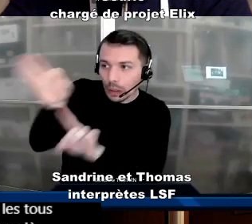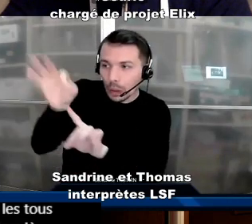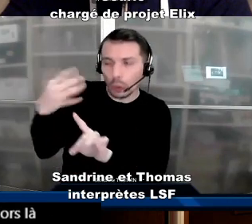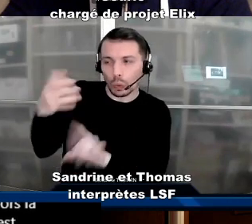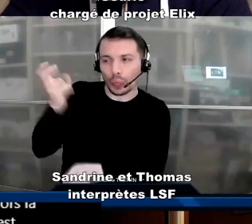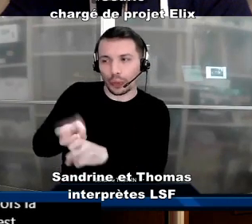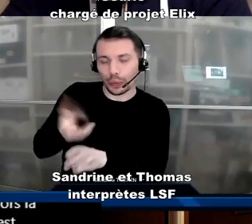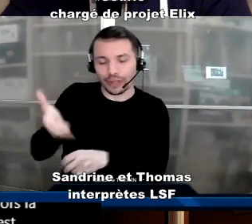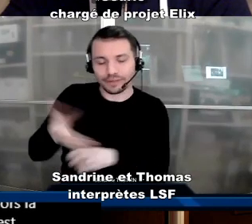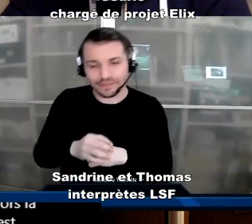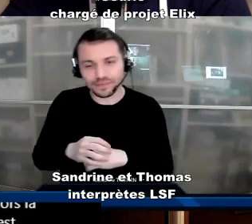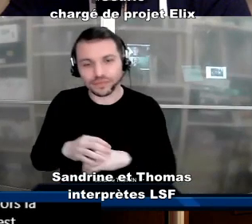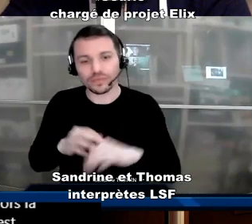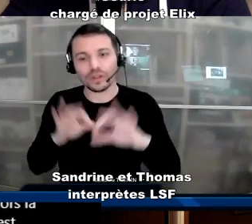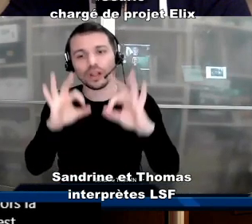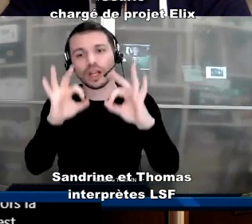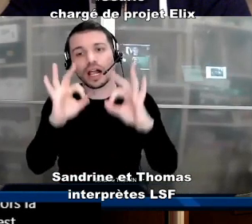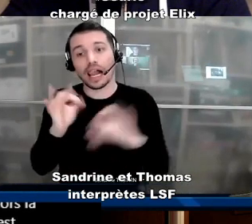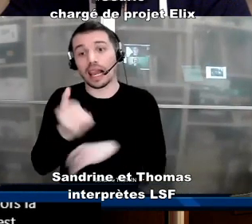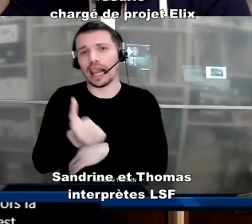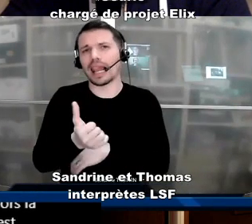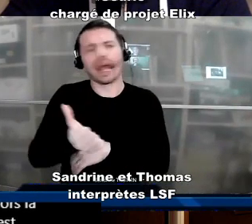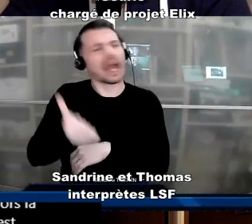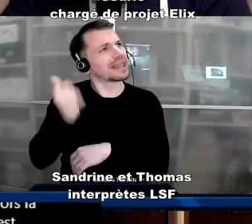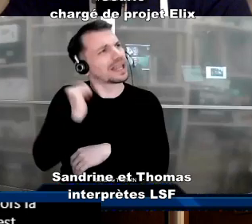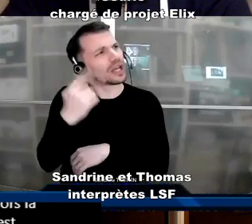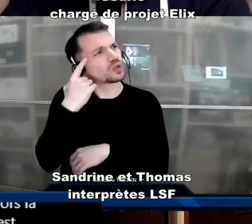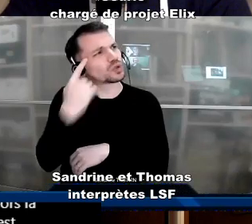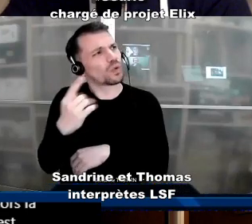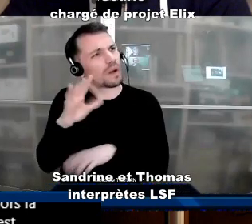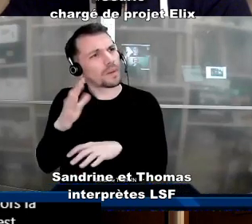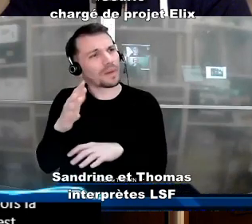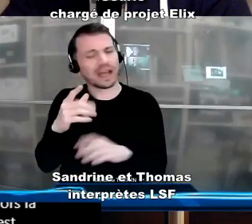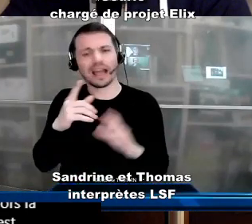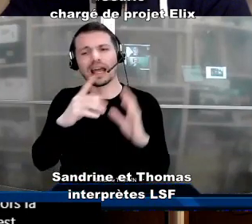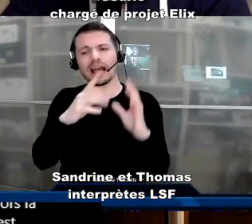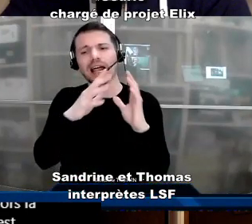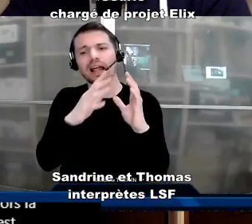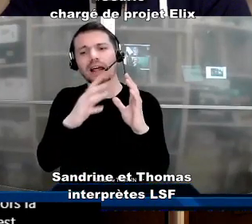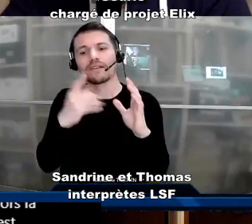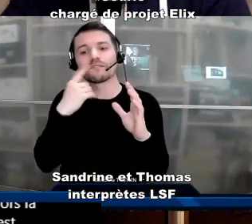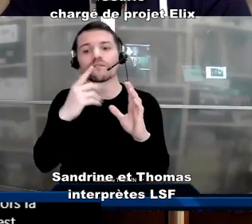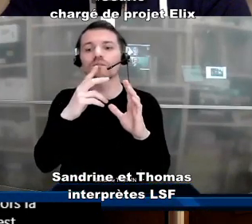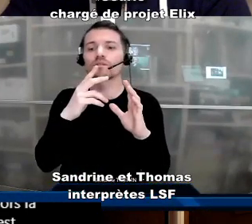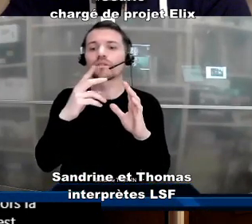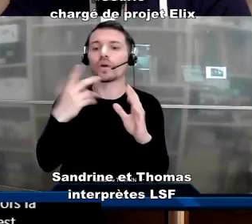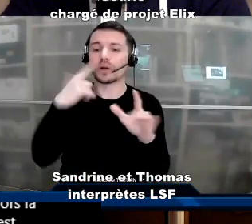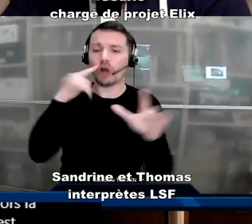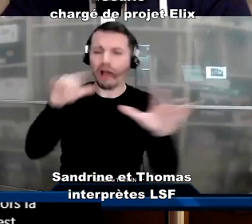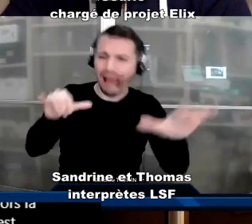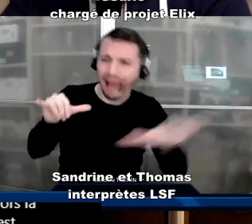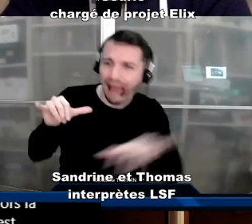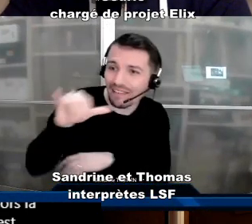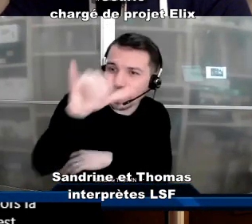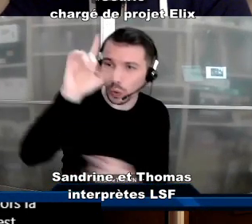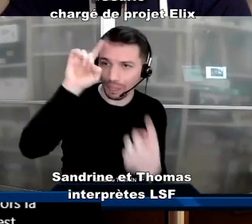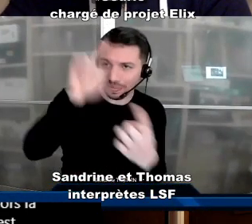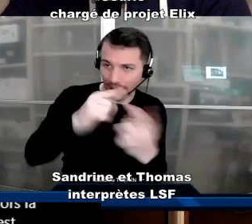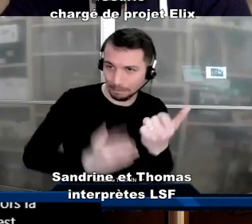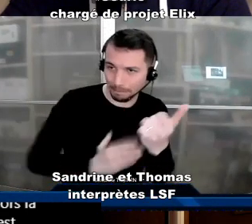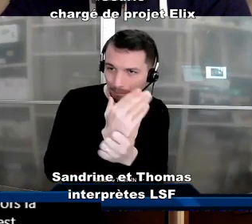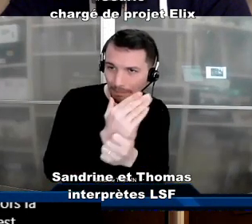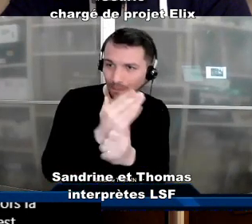Mais l'an dernier, on a commencé un travail. Enfin, on a récupéré du lexique autour du vocabulaire de l'aviation, de la